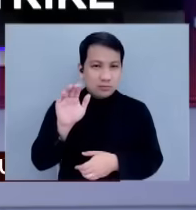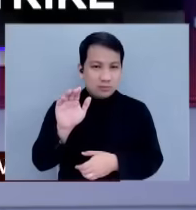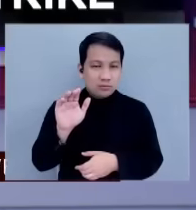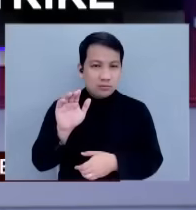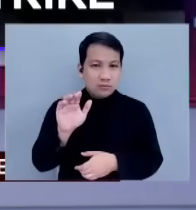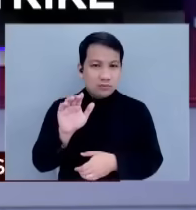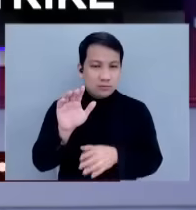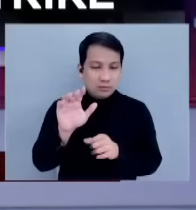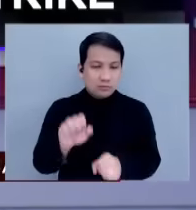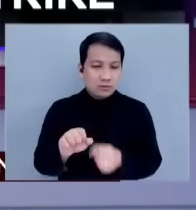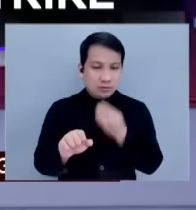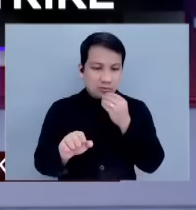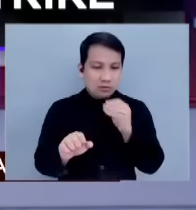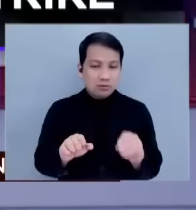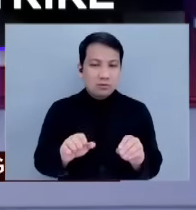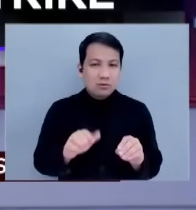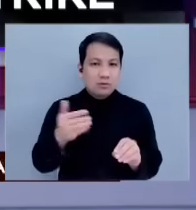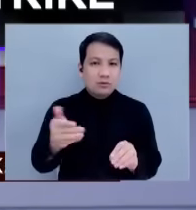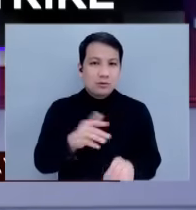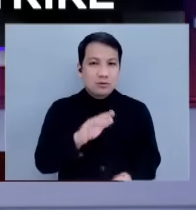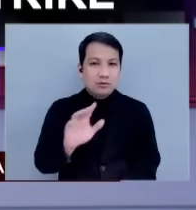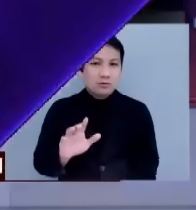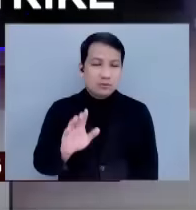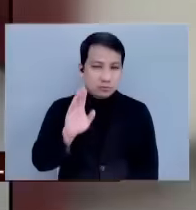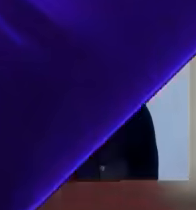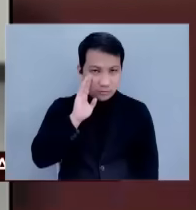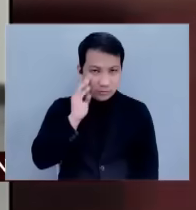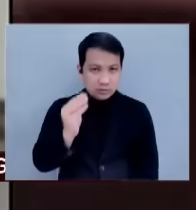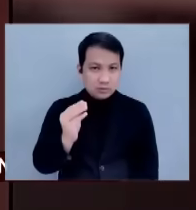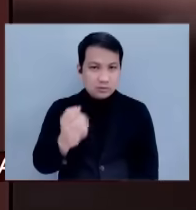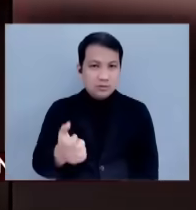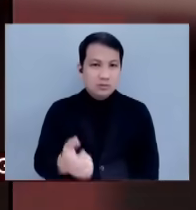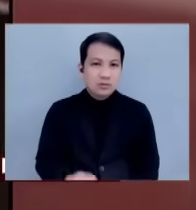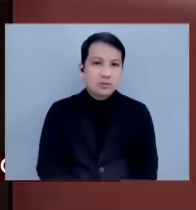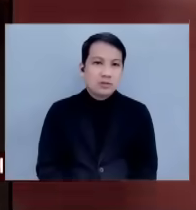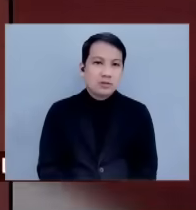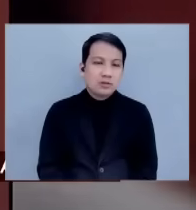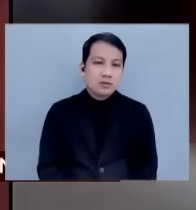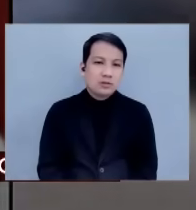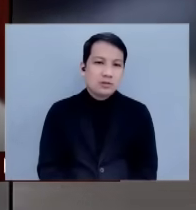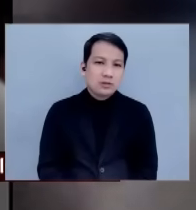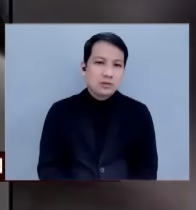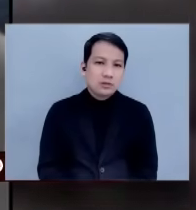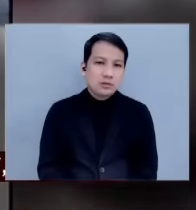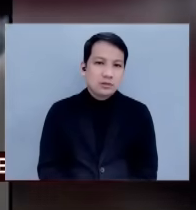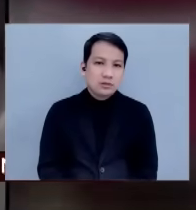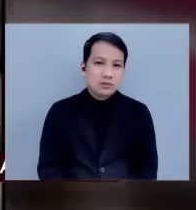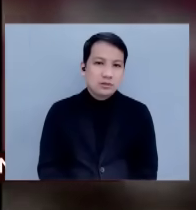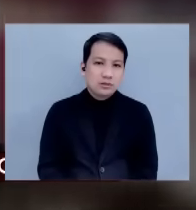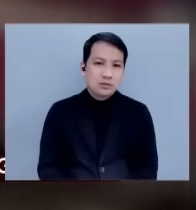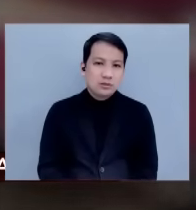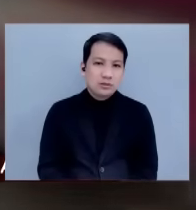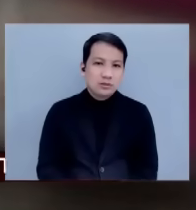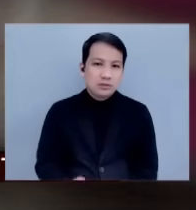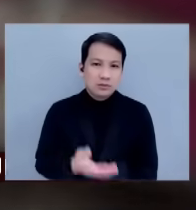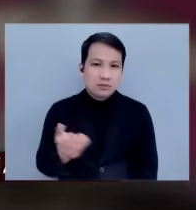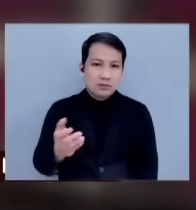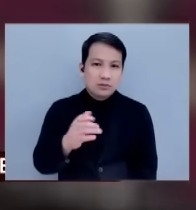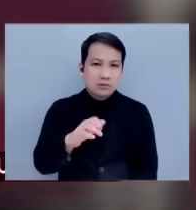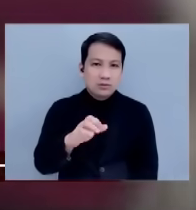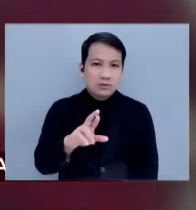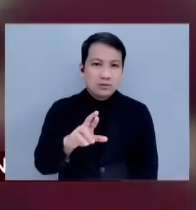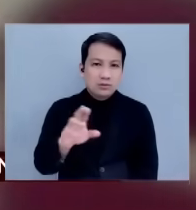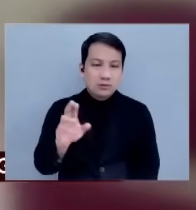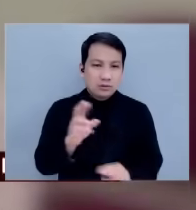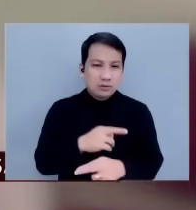order. Nasa frontline na balitang yan si Marian Enriquez. Detention po ni Ka-Eric. Conference room po na... Ito